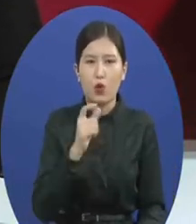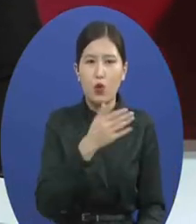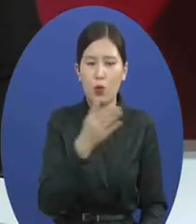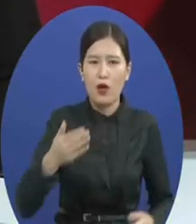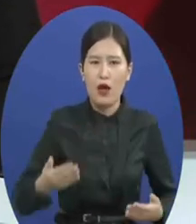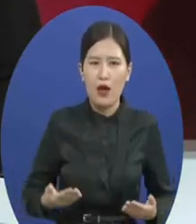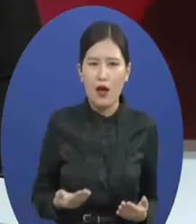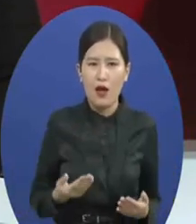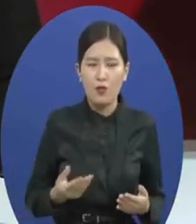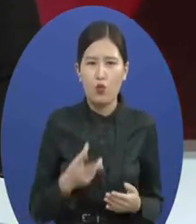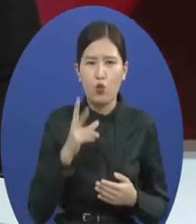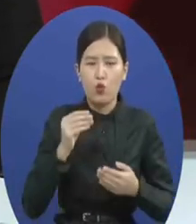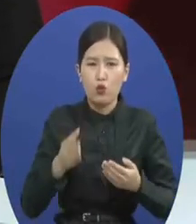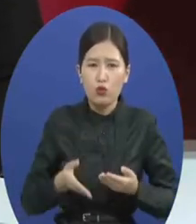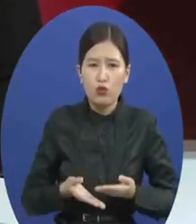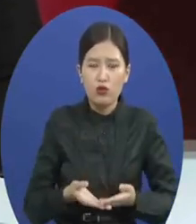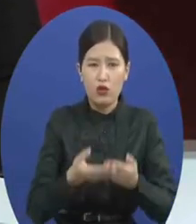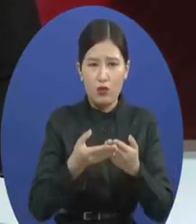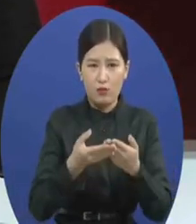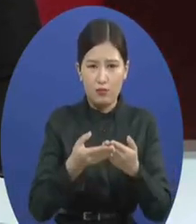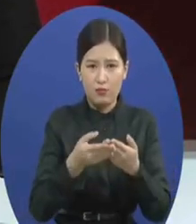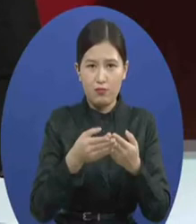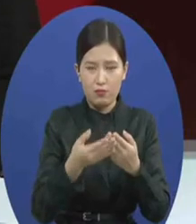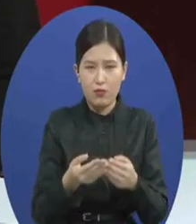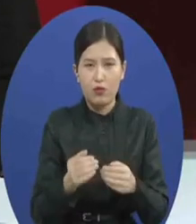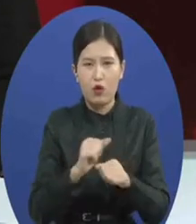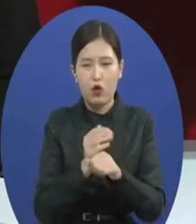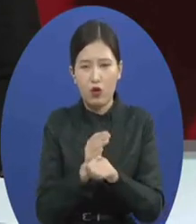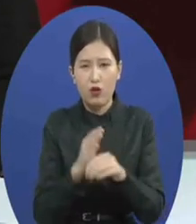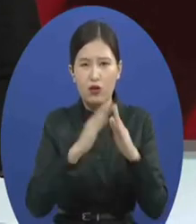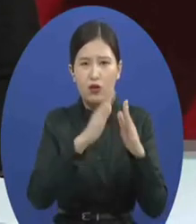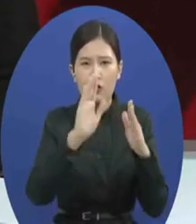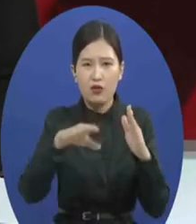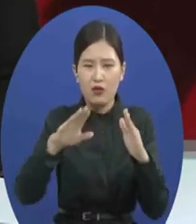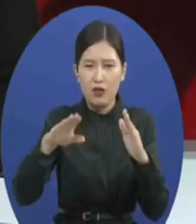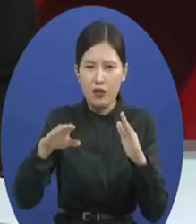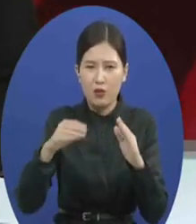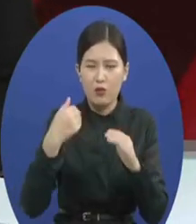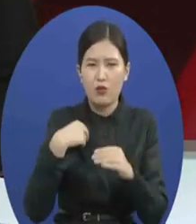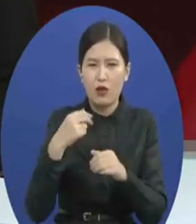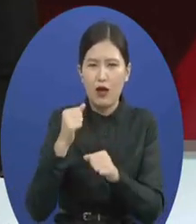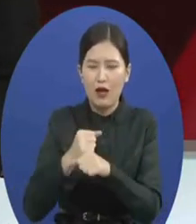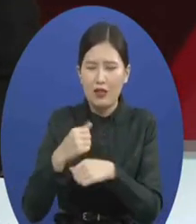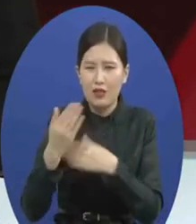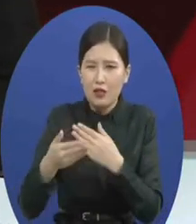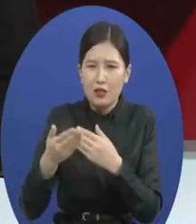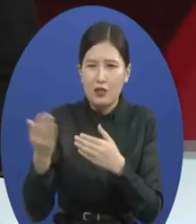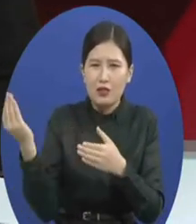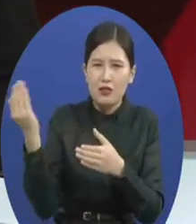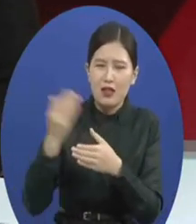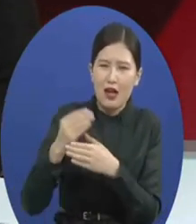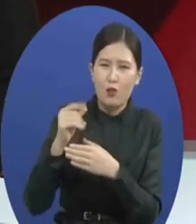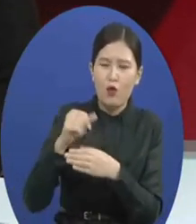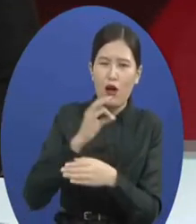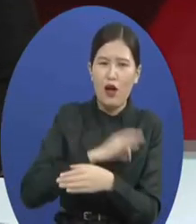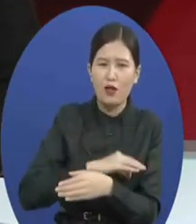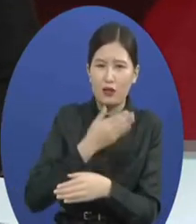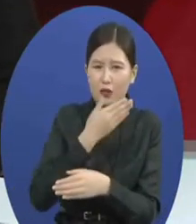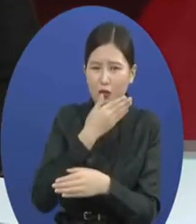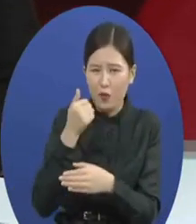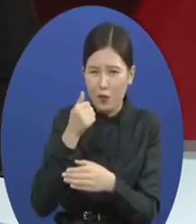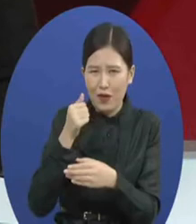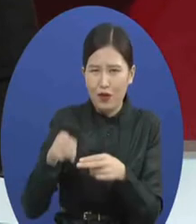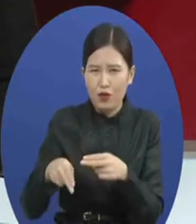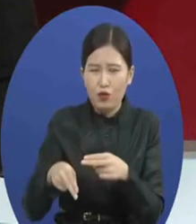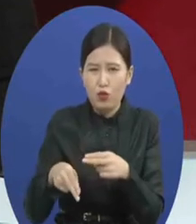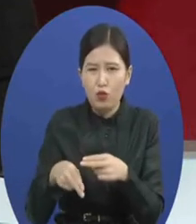бодитоор дэмжлэг болохоос гадна цар тахлын үед үйл ажиллагаанд доголдож ашиг орлоггүй болсон аж ахуйн нэгжүүдийг дахин хөл дээрээ босгоод